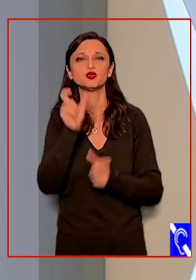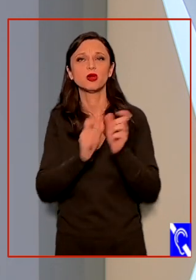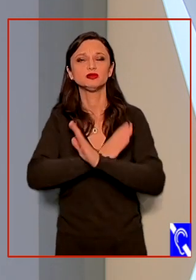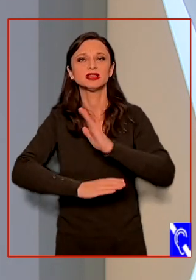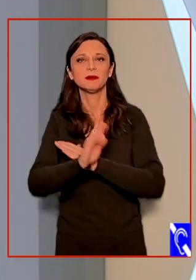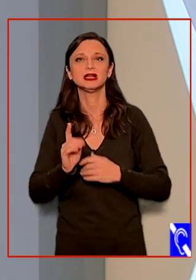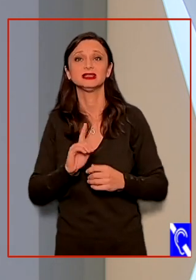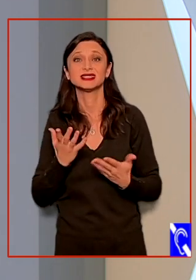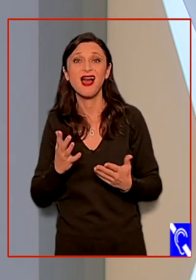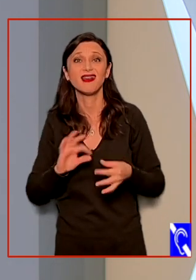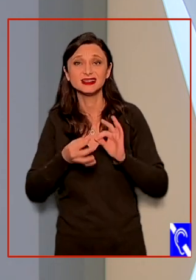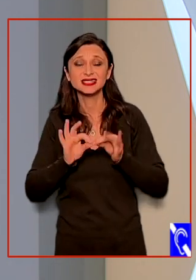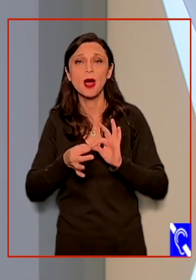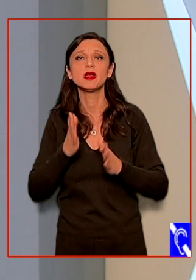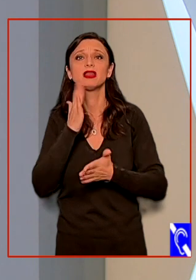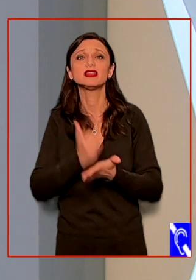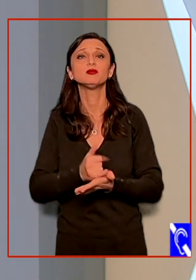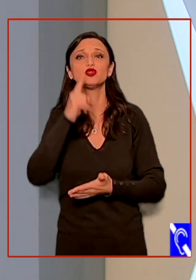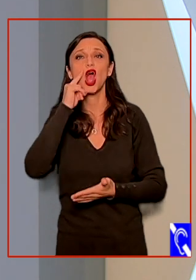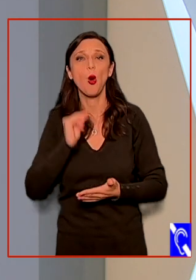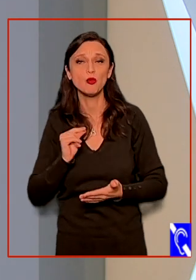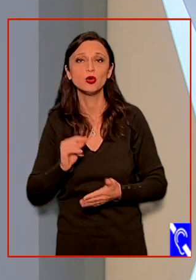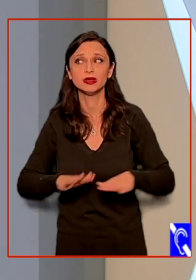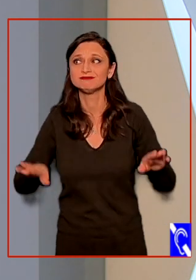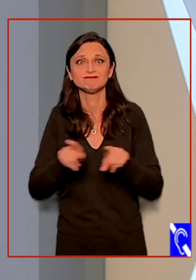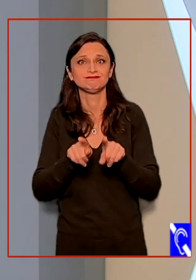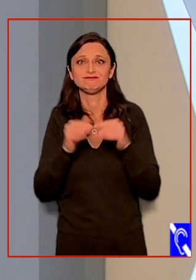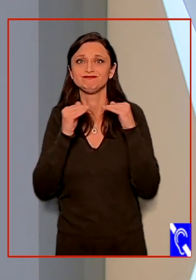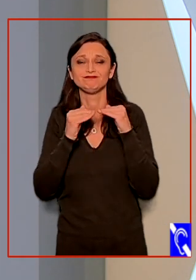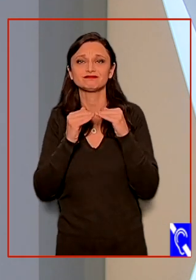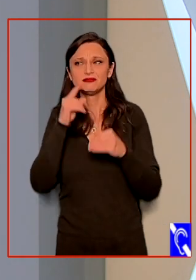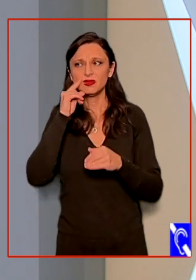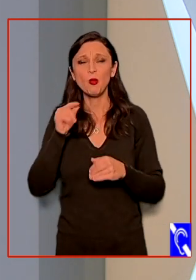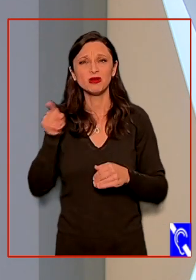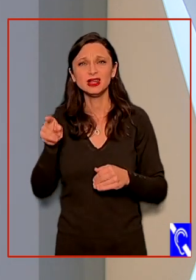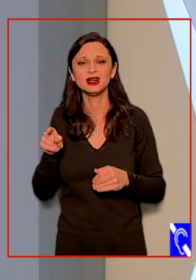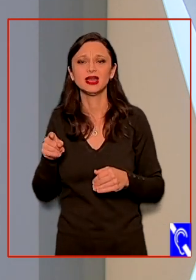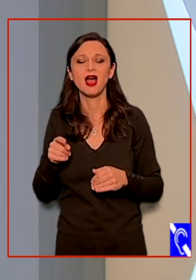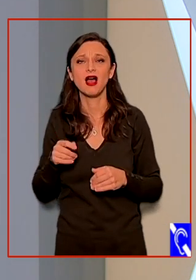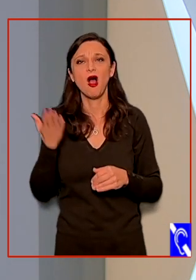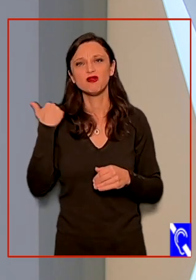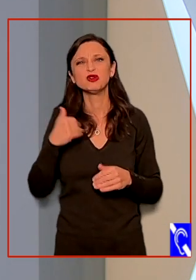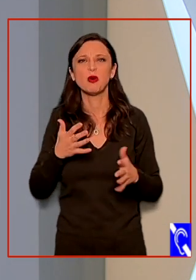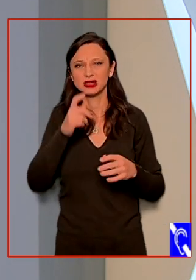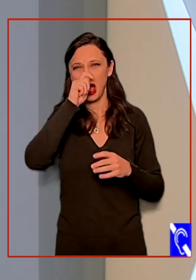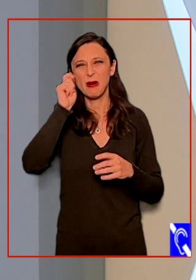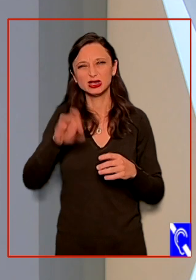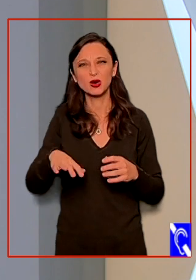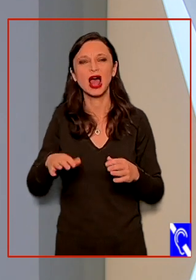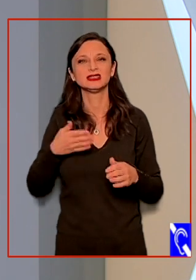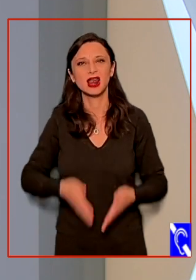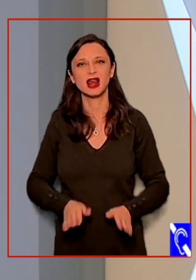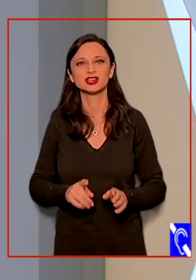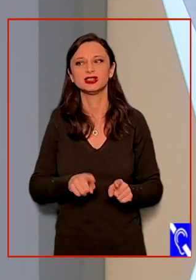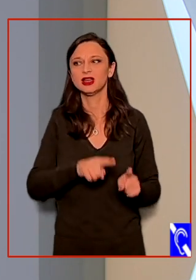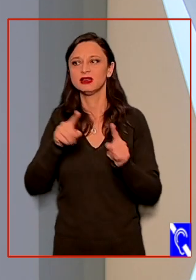până la urmă sunt drepturile omului. Sunt oameni care adesea își petrec o viață între un abandon într-un spital la naștere